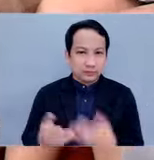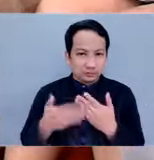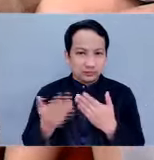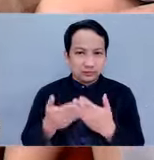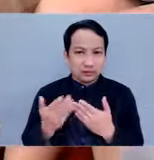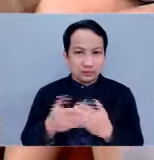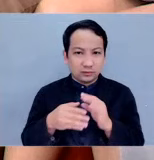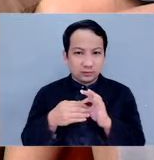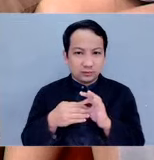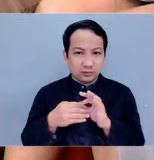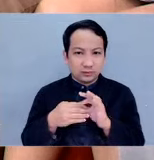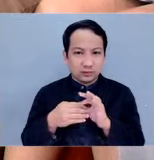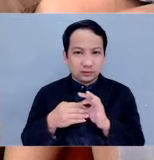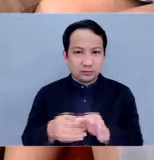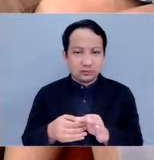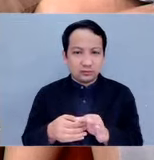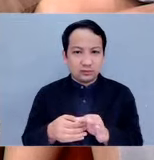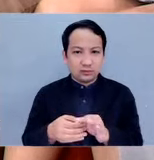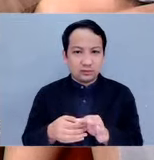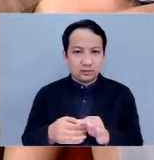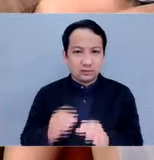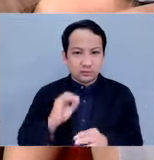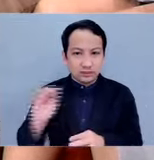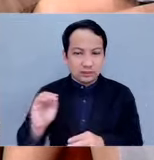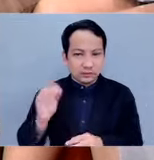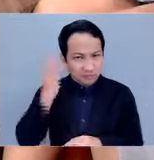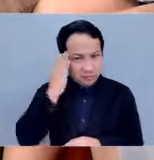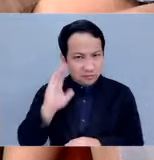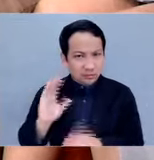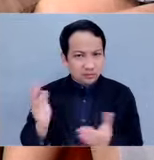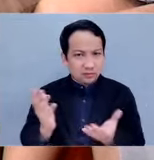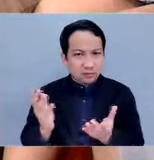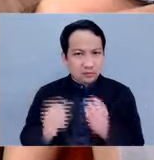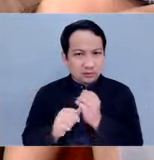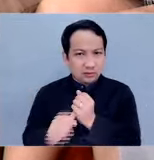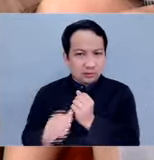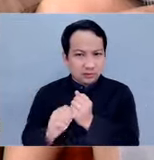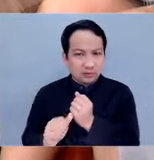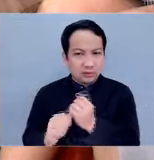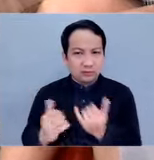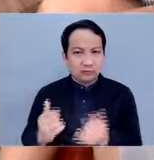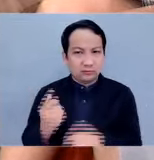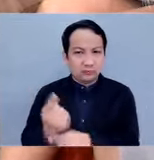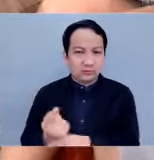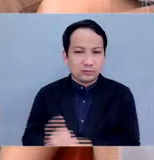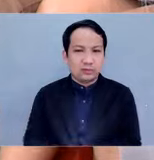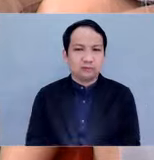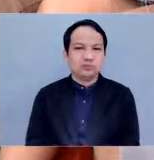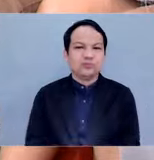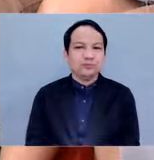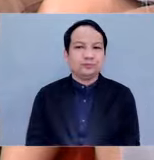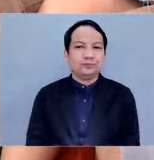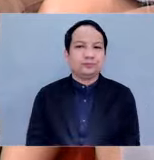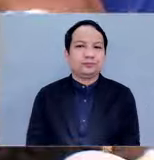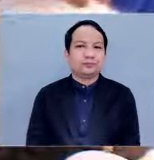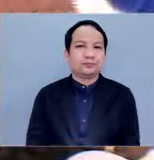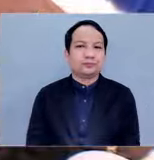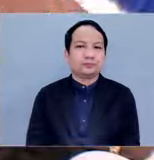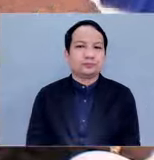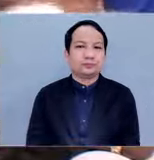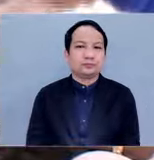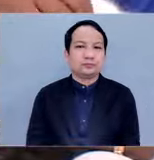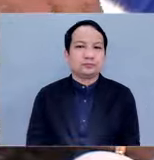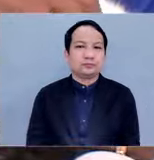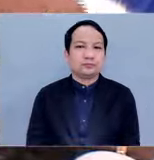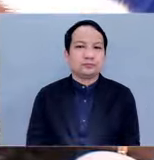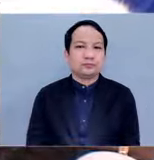marunong silang magpatitrain ang sarili. Tama ba yun? Alam nila kung saan sila dudumi? Mm. Ah, yes. Opo. Automatic pag na-train na sila, habang